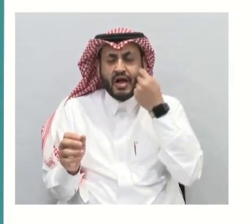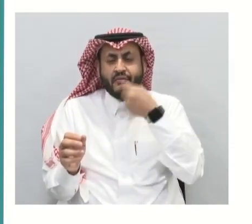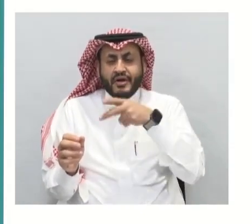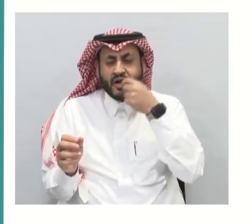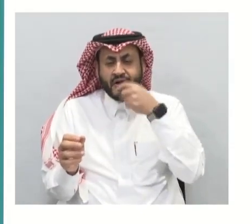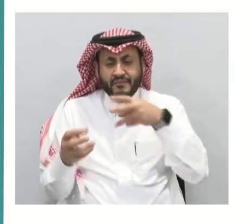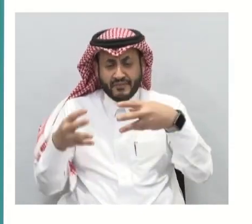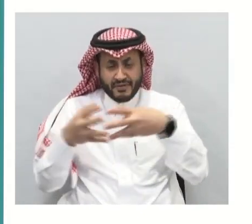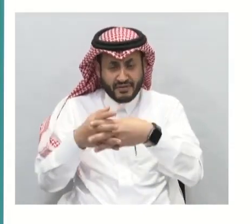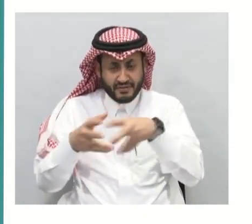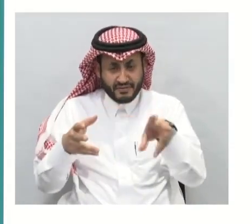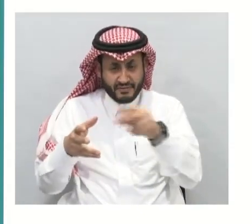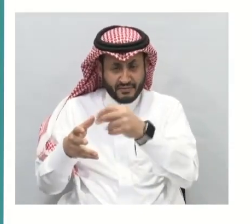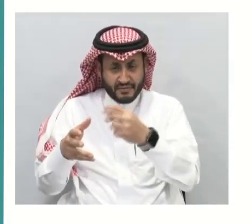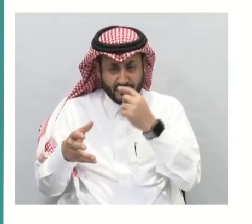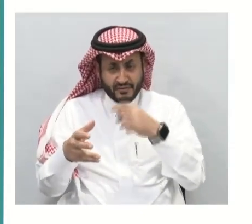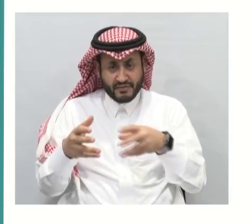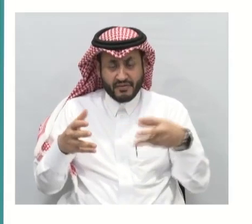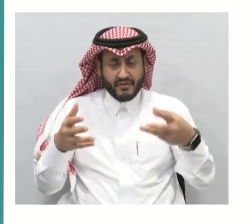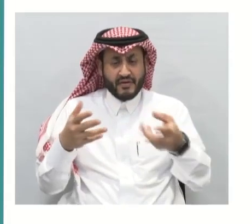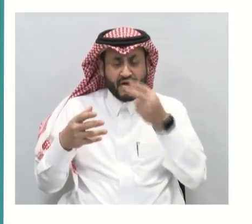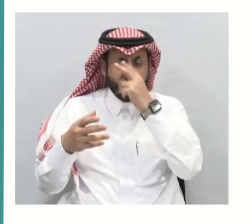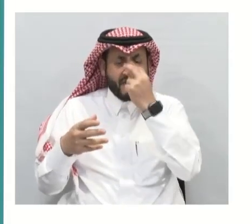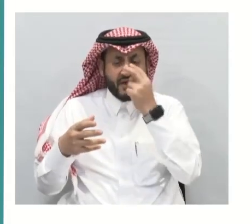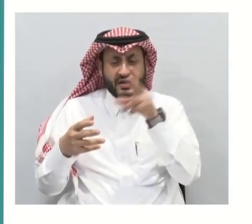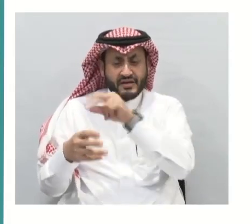ويختلط كما يختلط في المستقبل